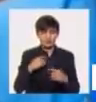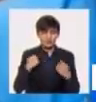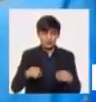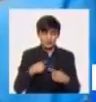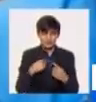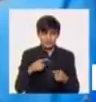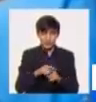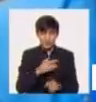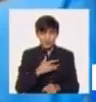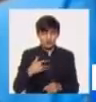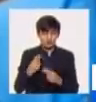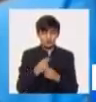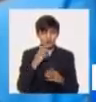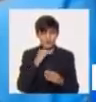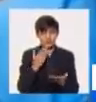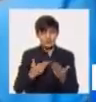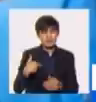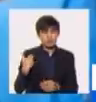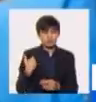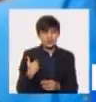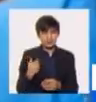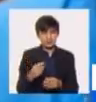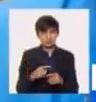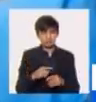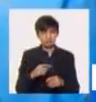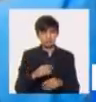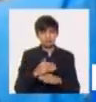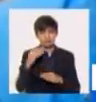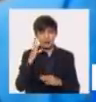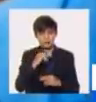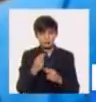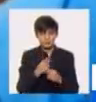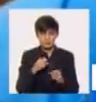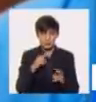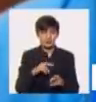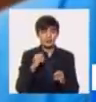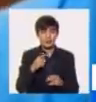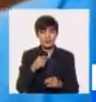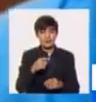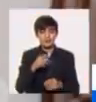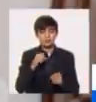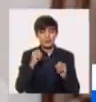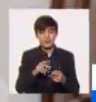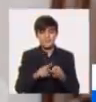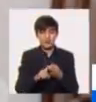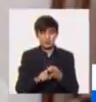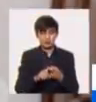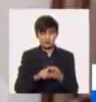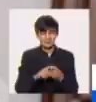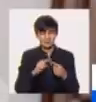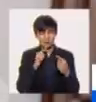көтеруге арналған күшті дәрілер ме, таратып айтып бересіз бе? Бұл вирусқа қарсы препараттардың негізгі